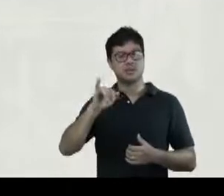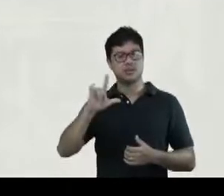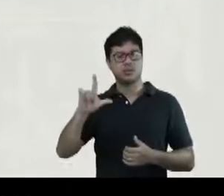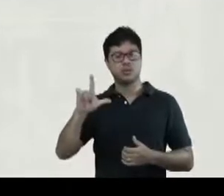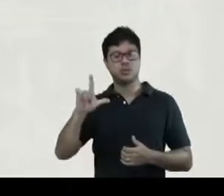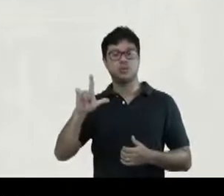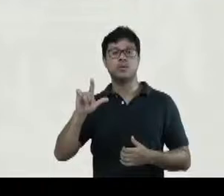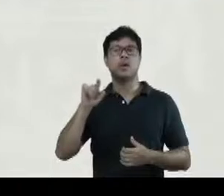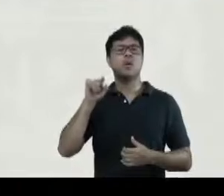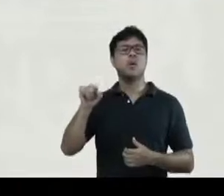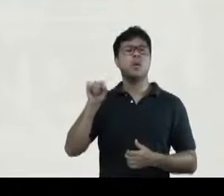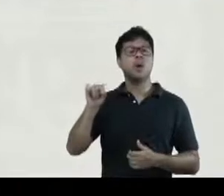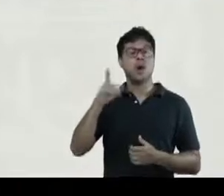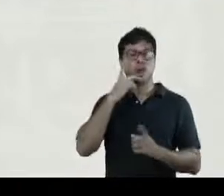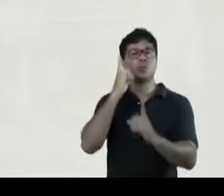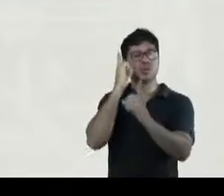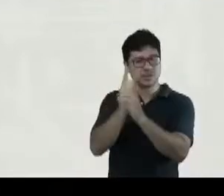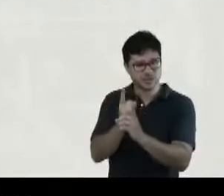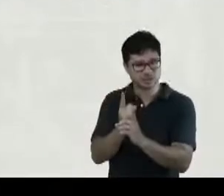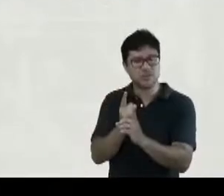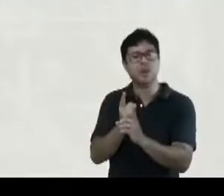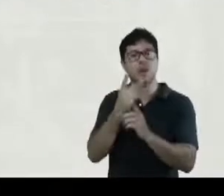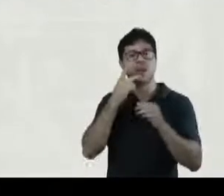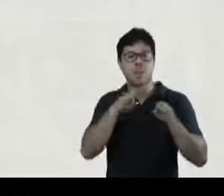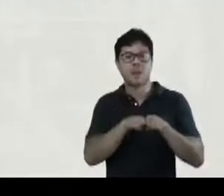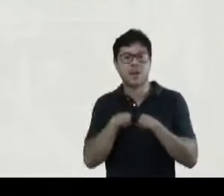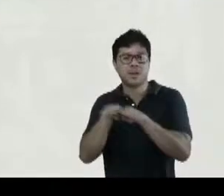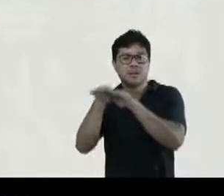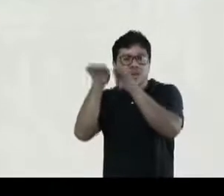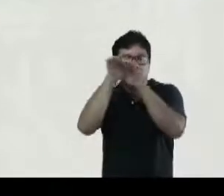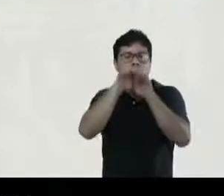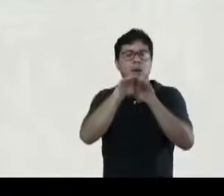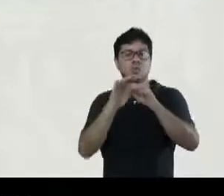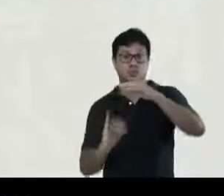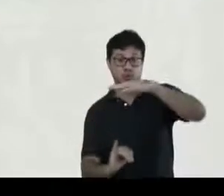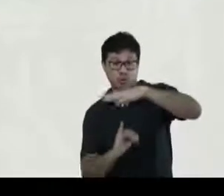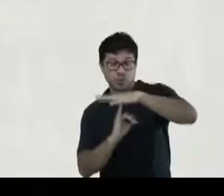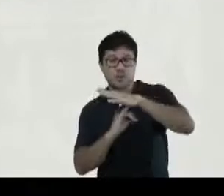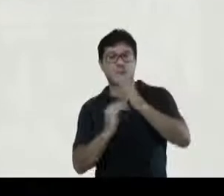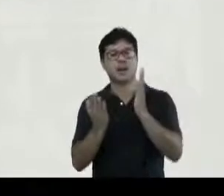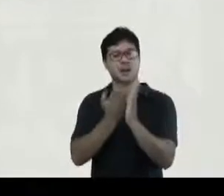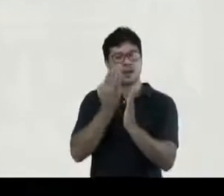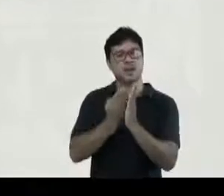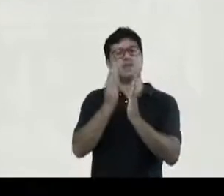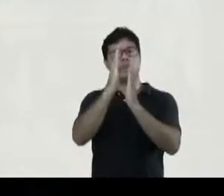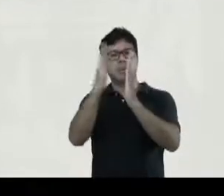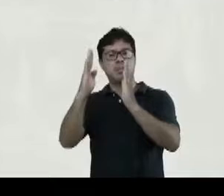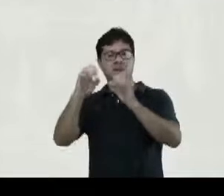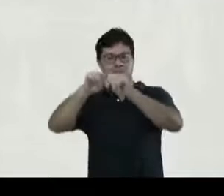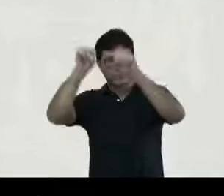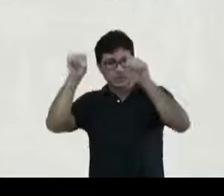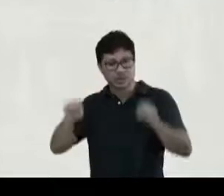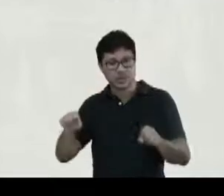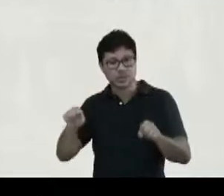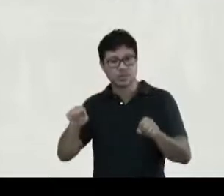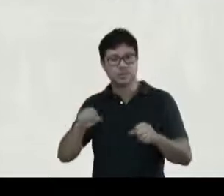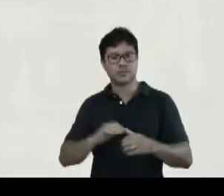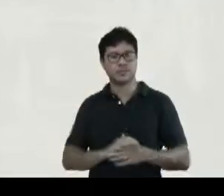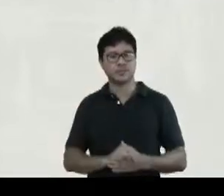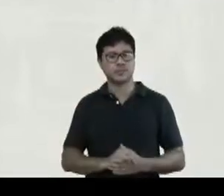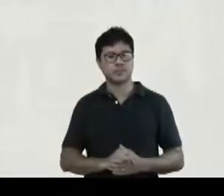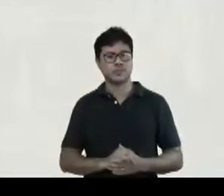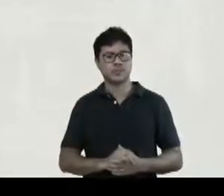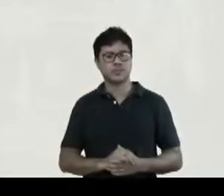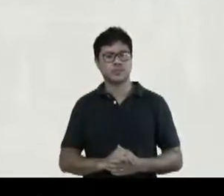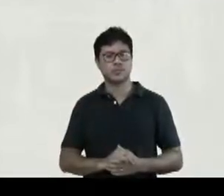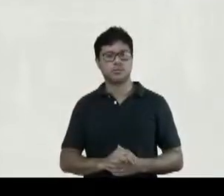Standard Identifier für Bibliotheken, for Libraries. Dann gibt es eine mir vorher völlig